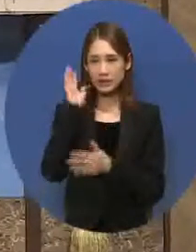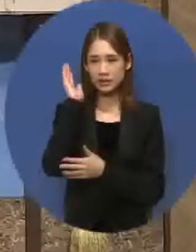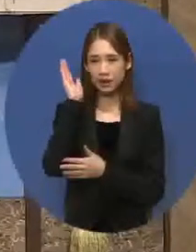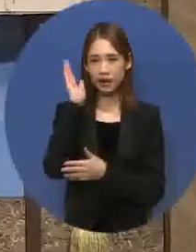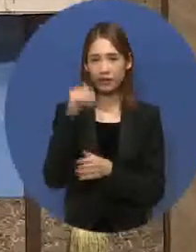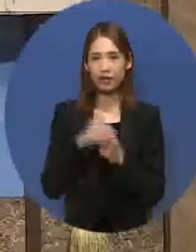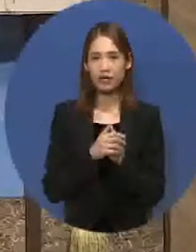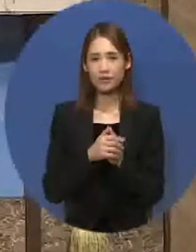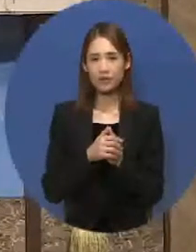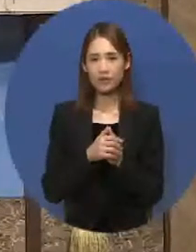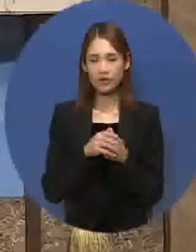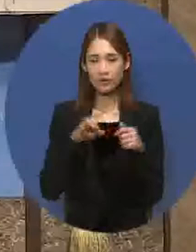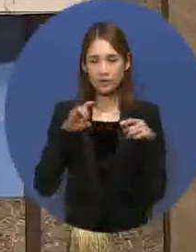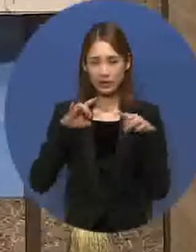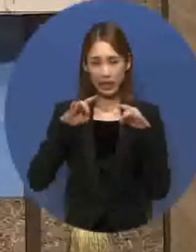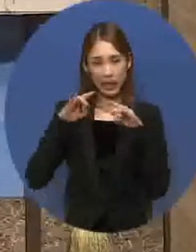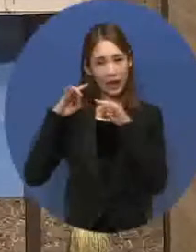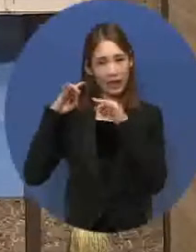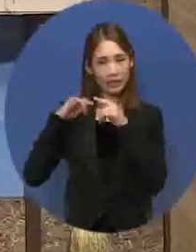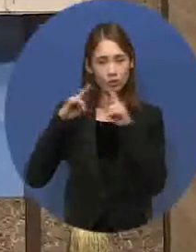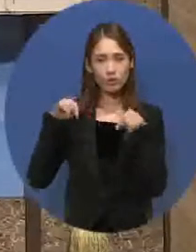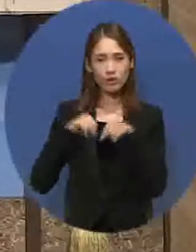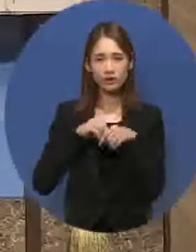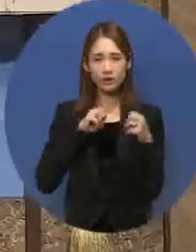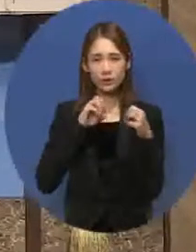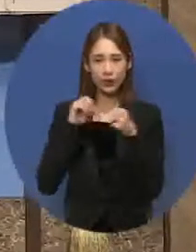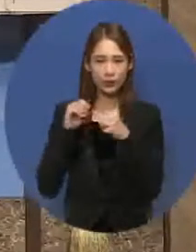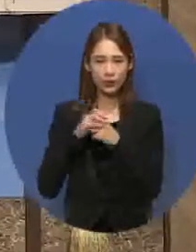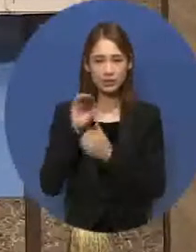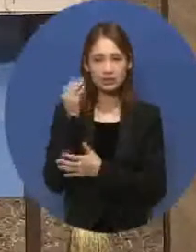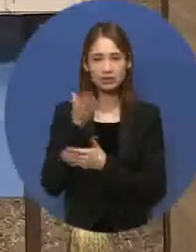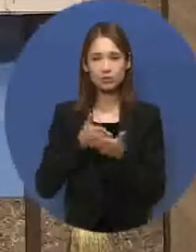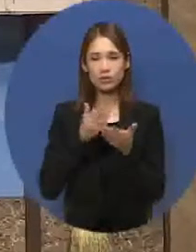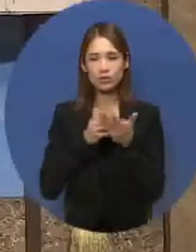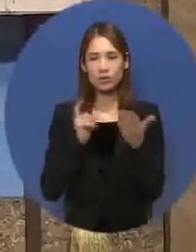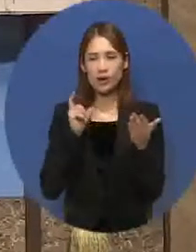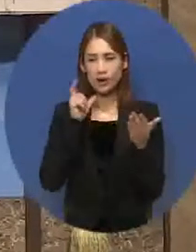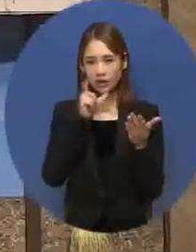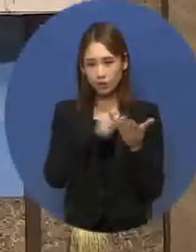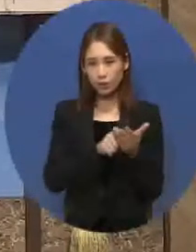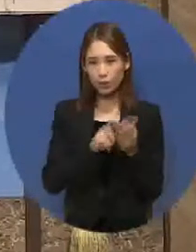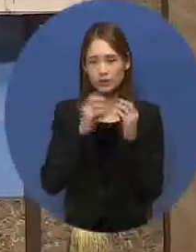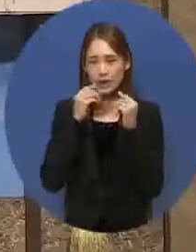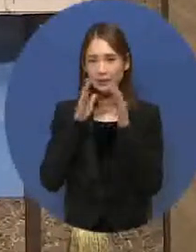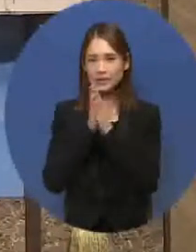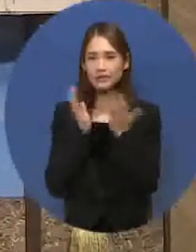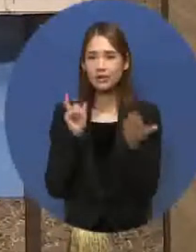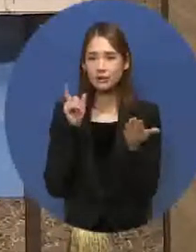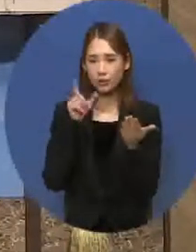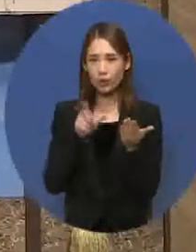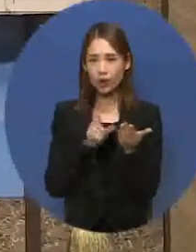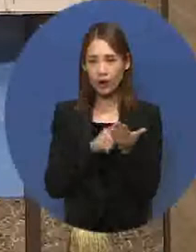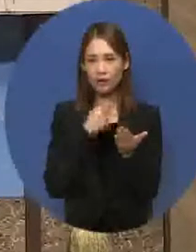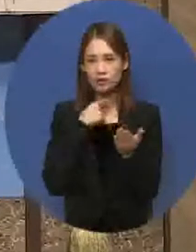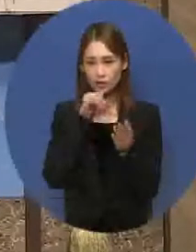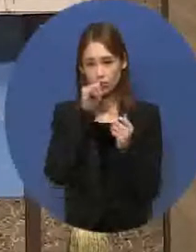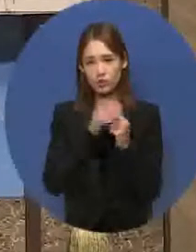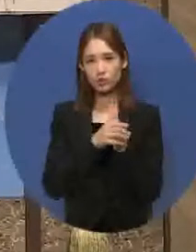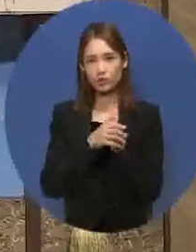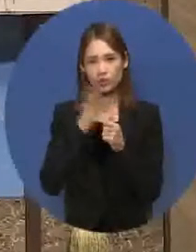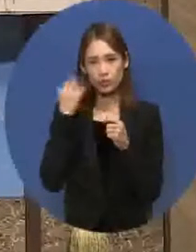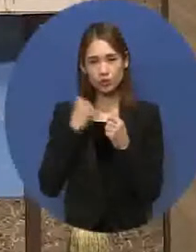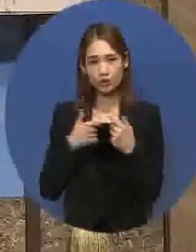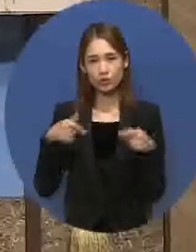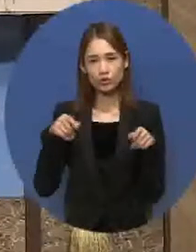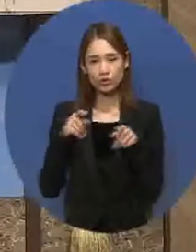대담이라든지 라디오에도 대담을 하고 신문에도 기고하고 잡지에 기고하고 대한노인회와 더불어